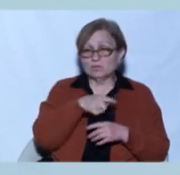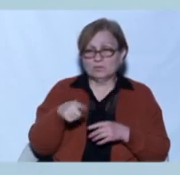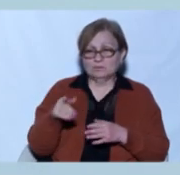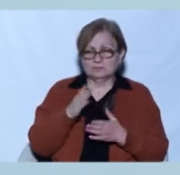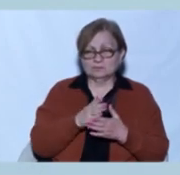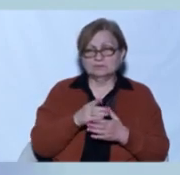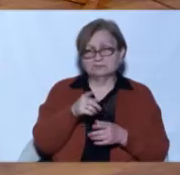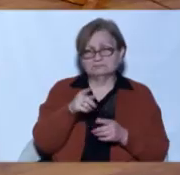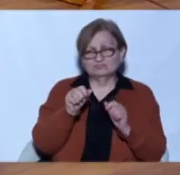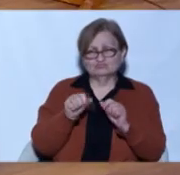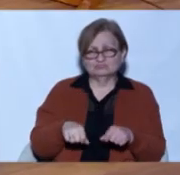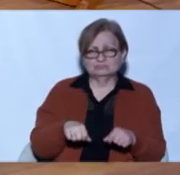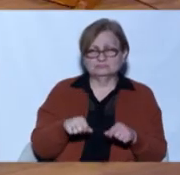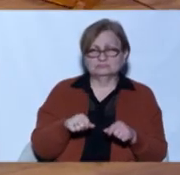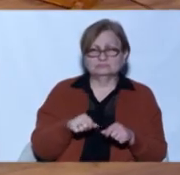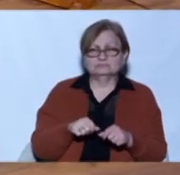შესაბამისად შეგიძლიათ